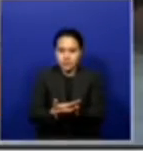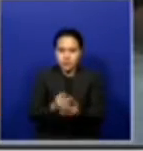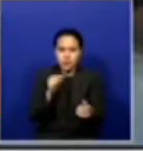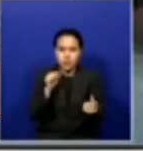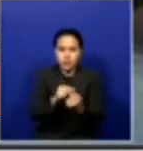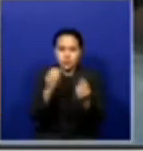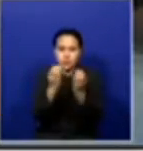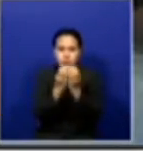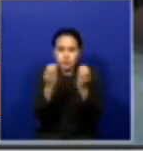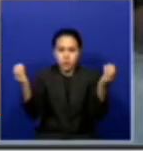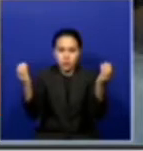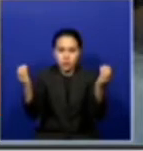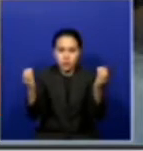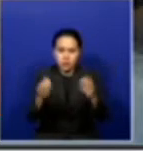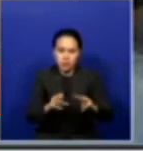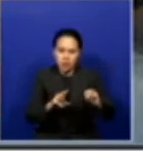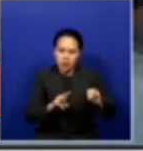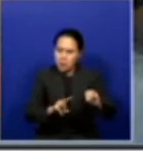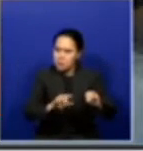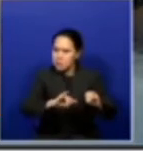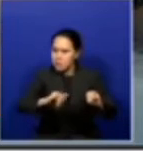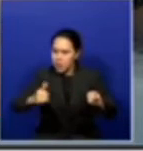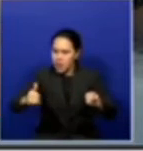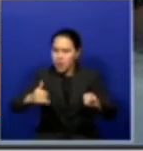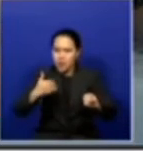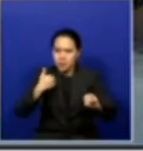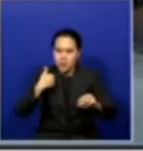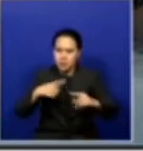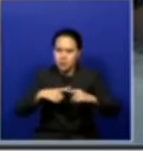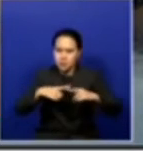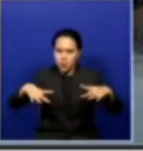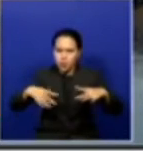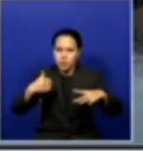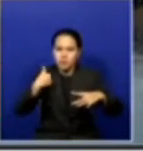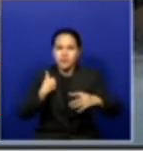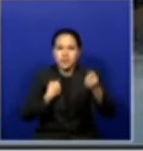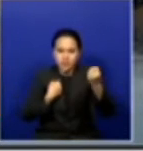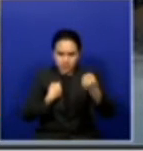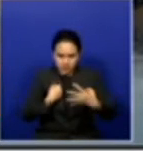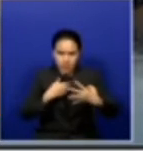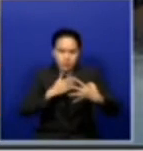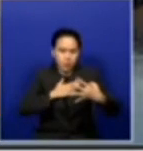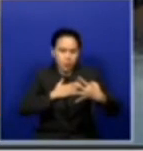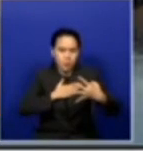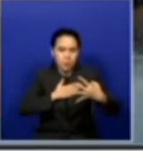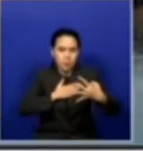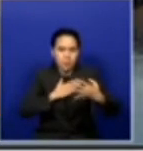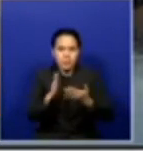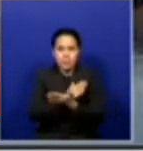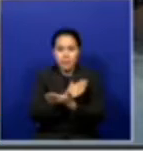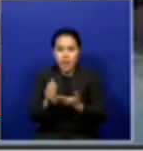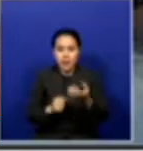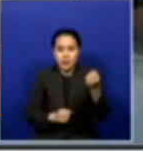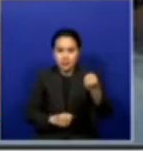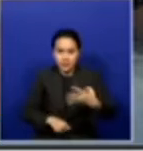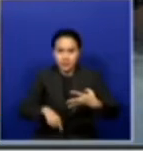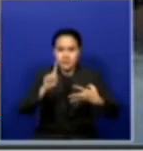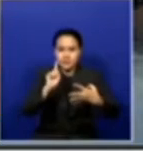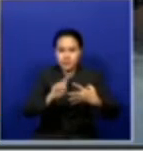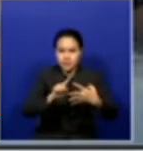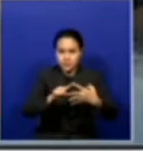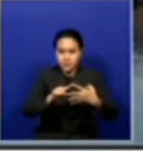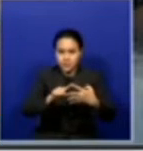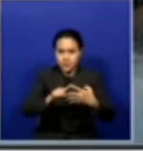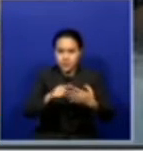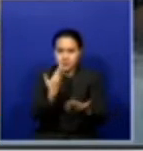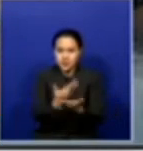บางมาตราด้วยนะฮะใน4ประเด็นซึ่งผมแยกไว้นะครับมันจะขัดกับเรื่องการโอนงบประมาณในการโอน